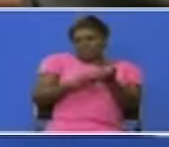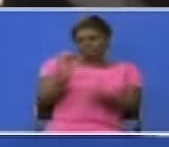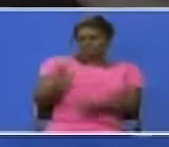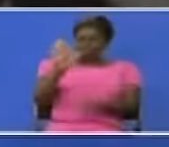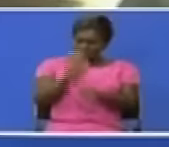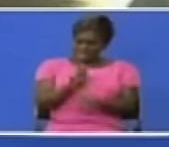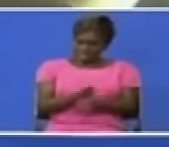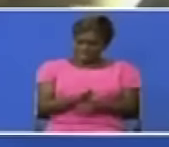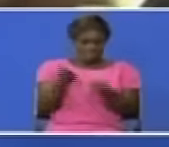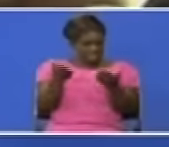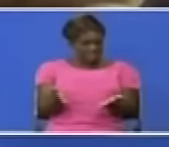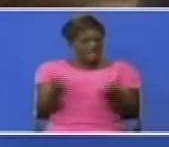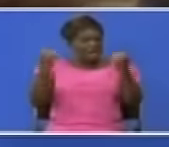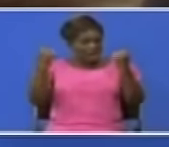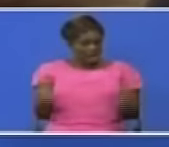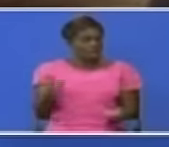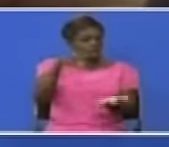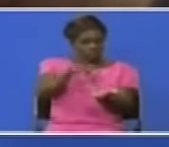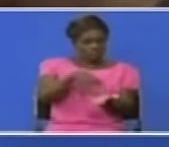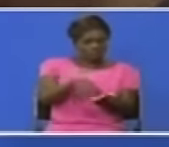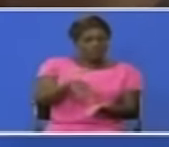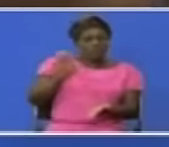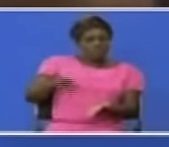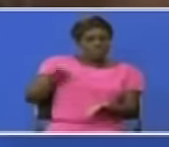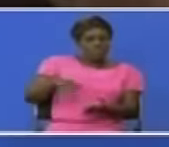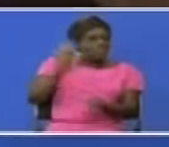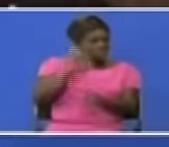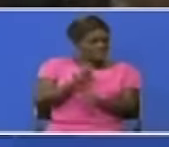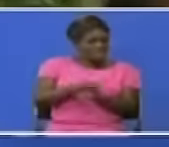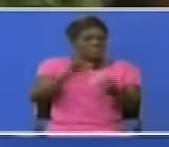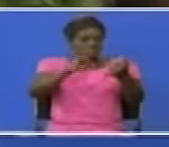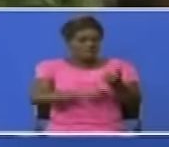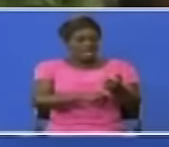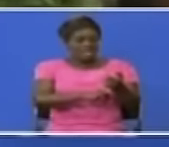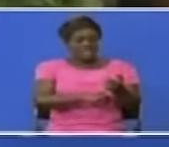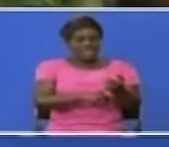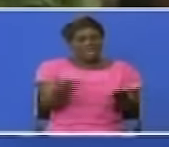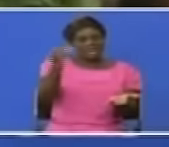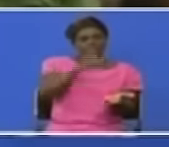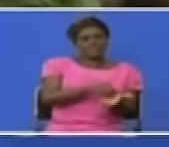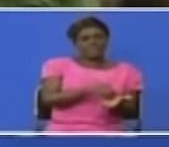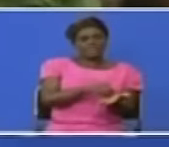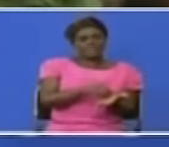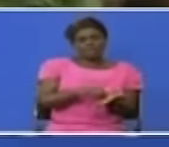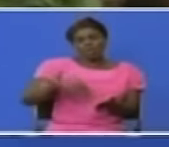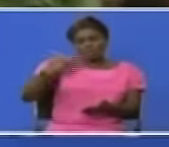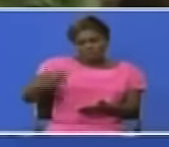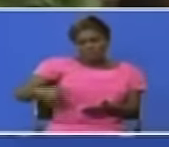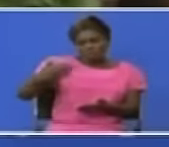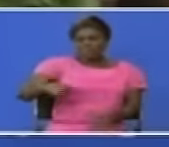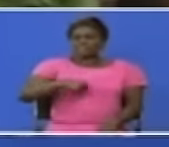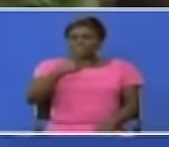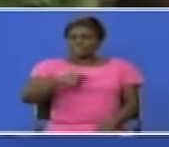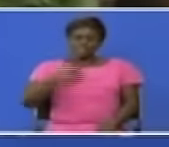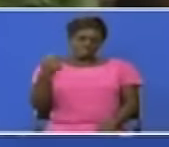Wengi hii huwa hali ngumu na wanawake wengi huishia kuolewa. Amekuwa constant kuja kunitazama katika muda